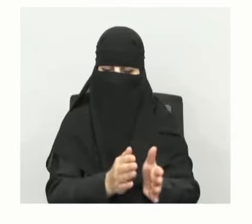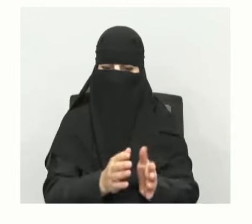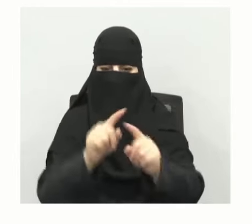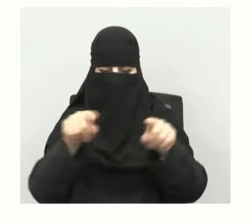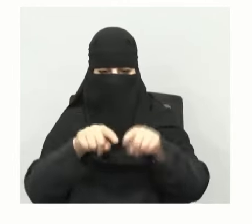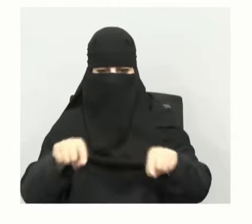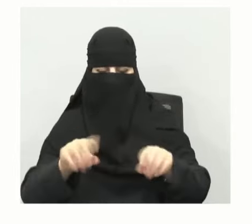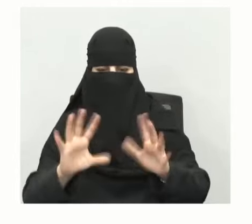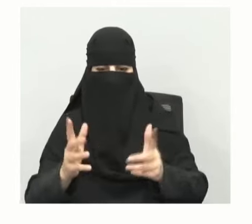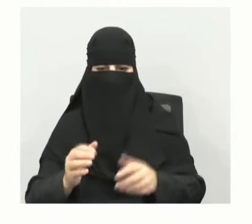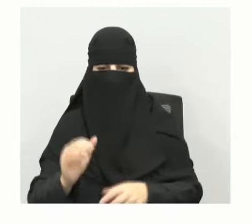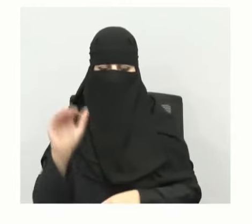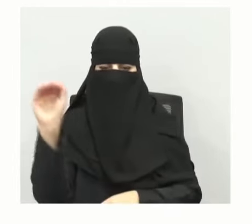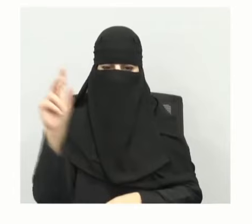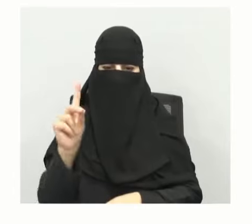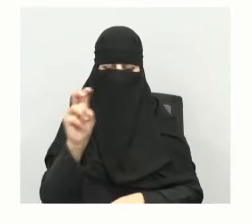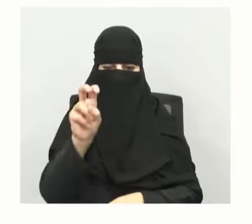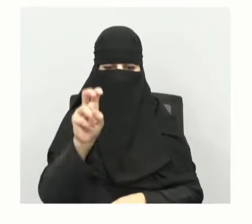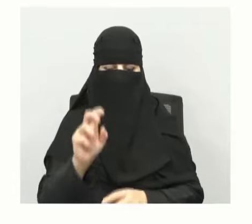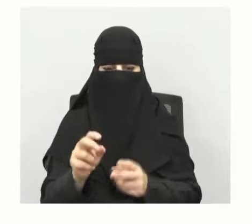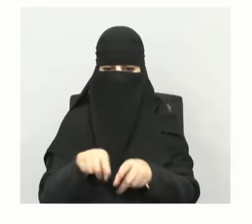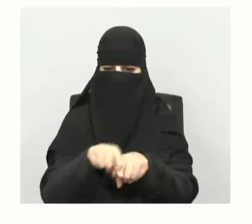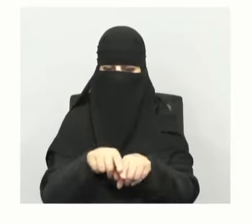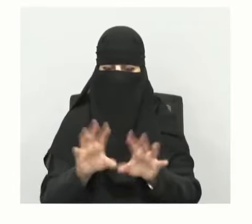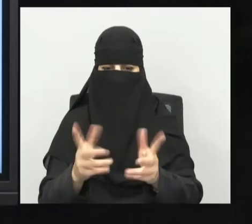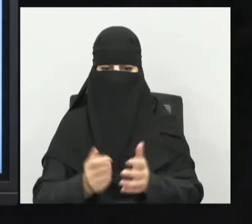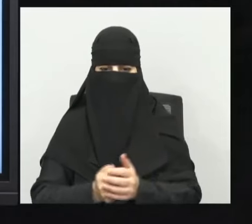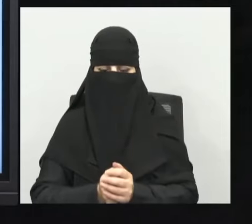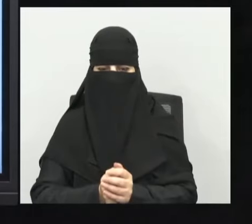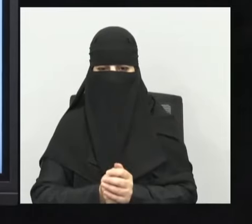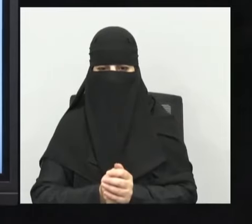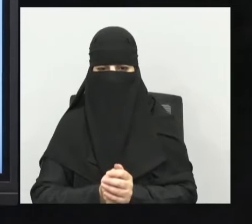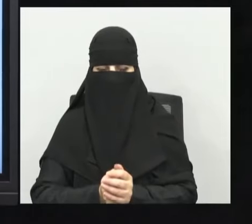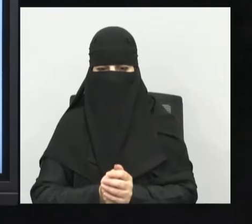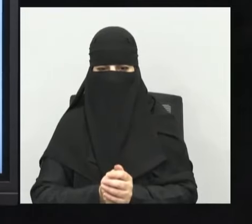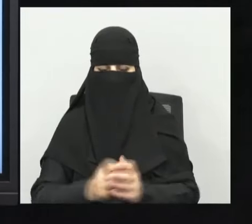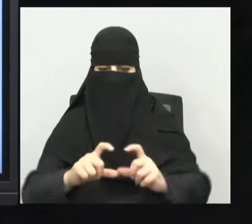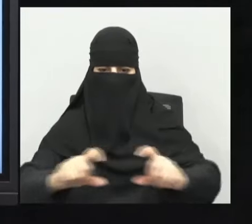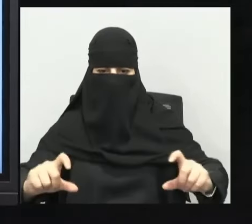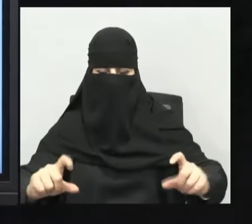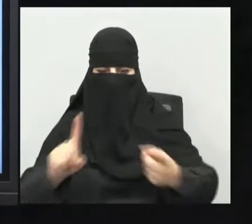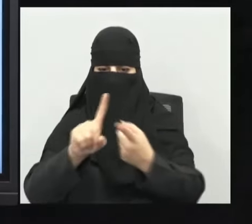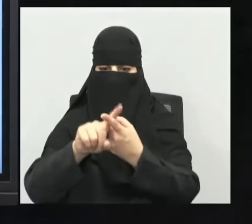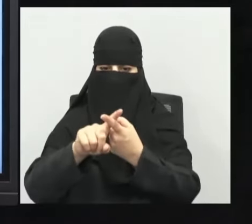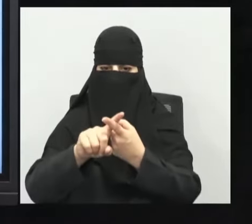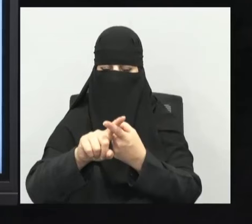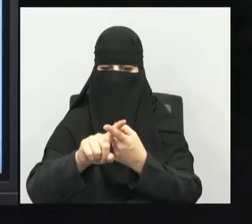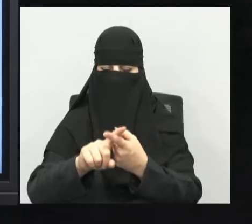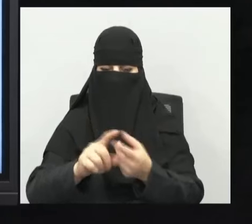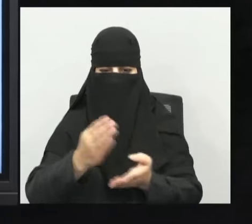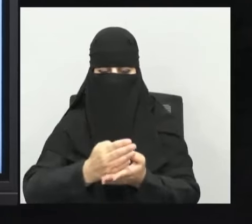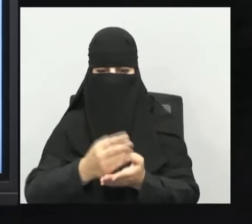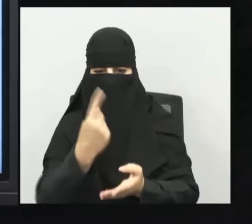خطه ما هي الخطه المناسبه بارك الله فيكم ها يا ابطال اوجد جمله ضرب لاحظوا ان